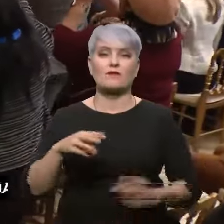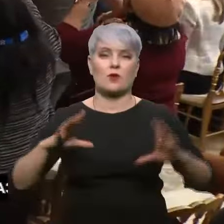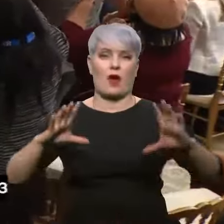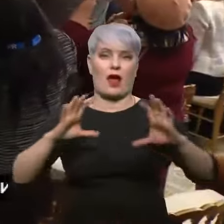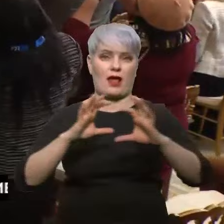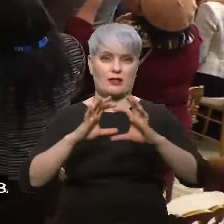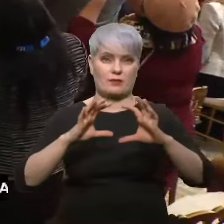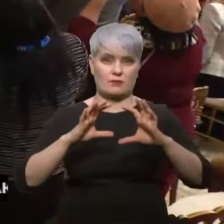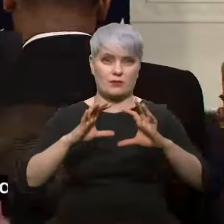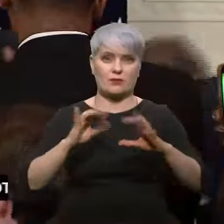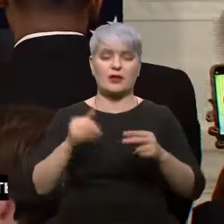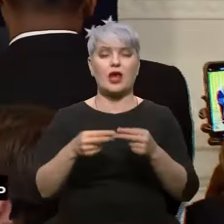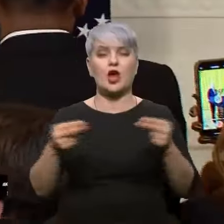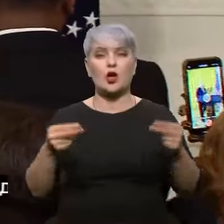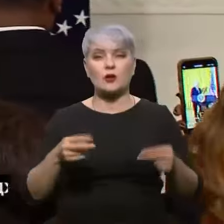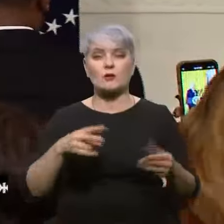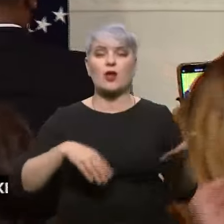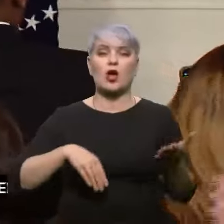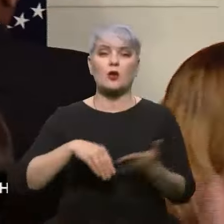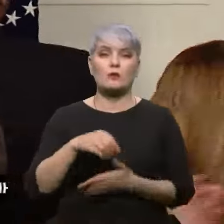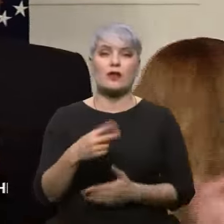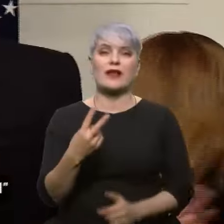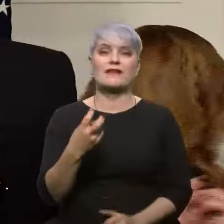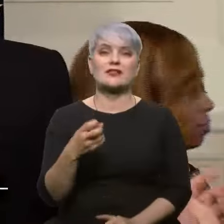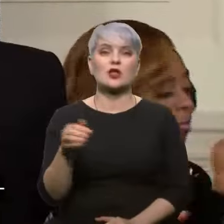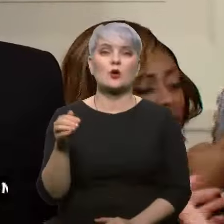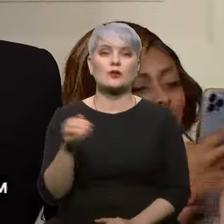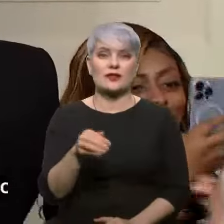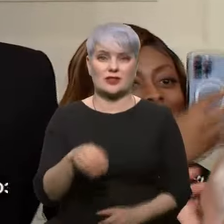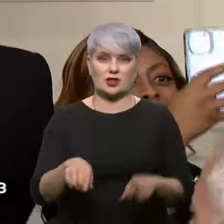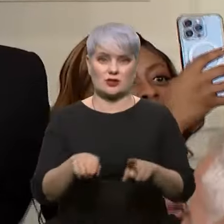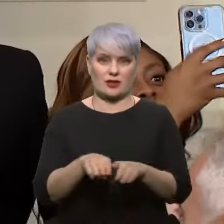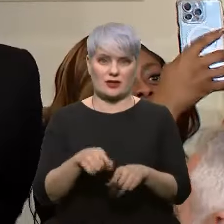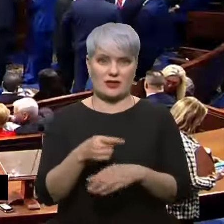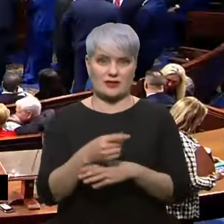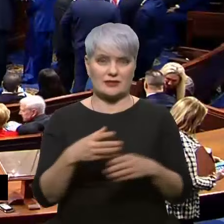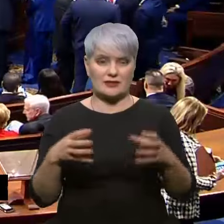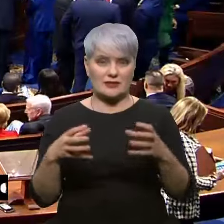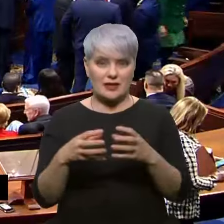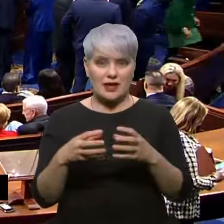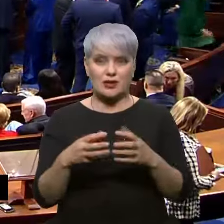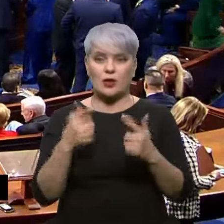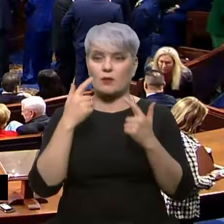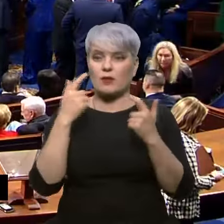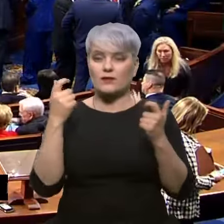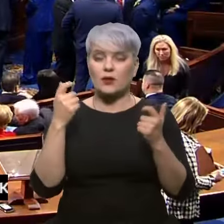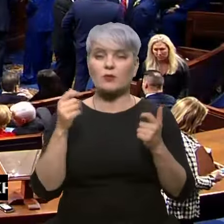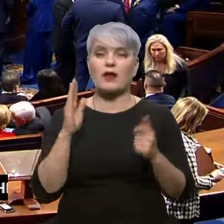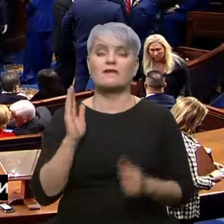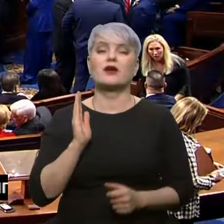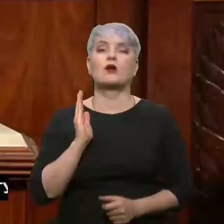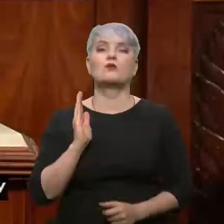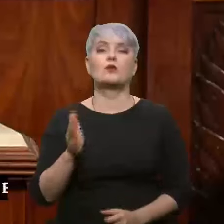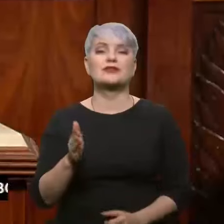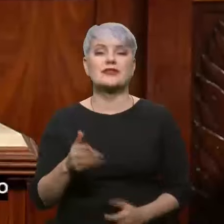понад 220 тисяч таких сьогодні повідомили уже відповідно по цей бік океану, у Брюсселі відповідно,